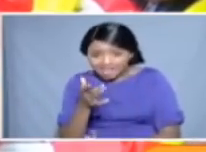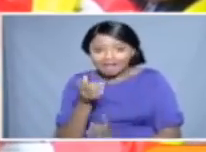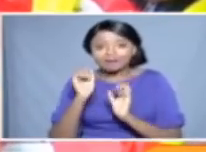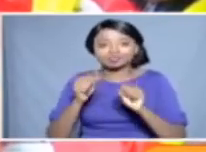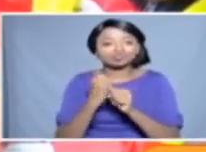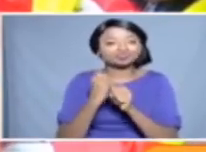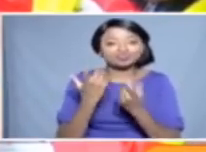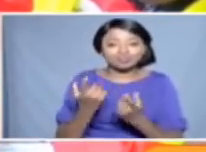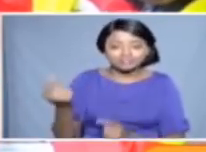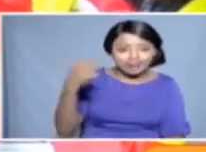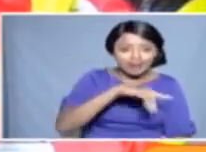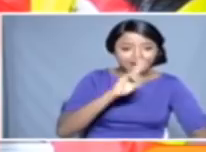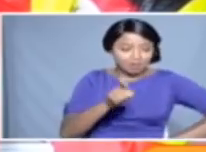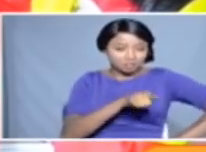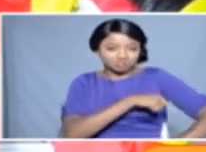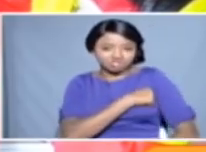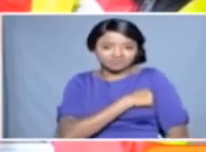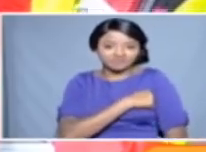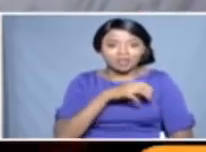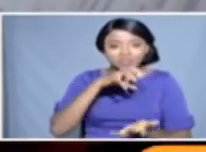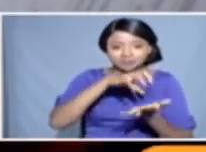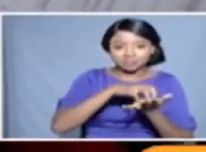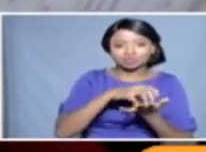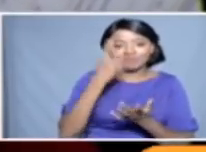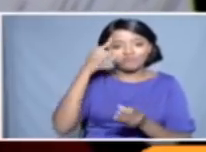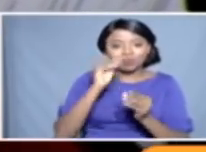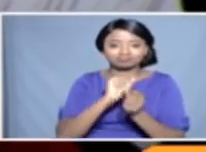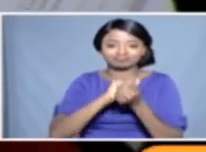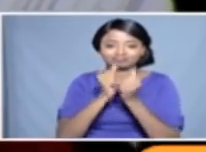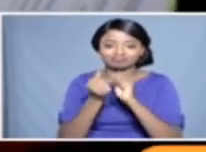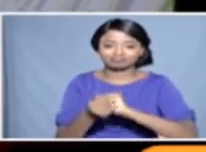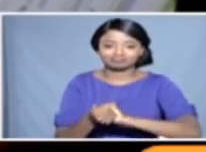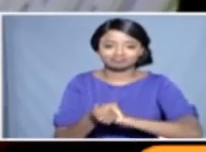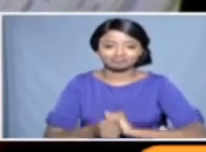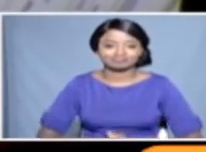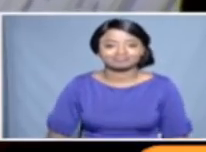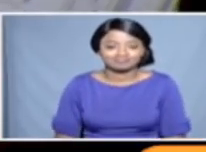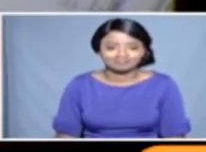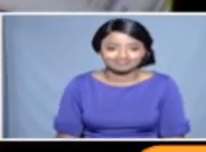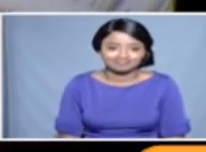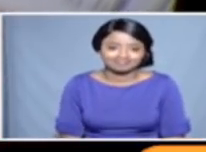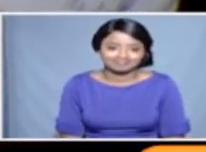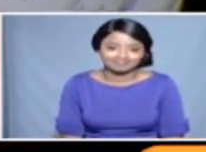katika vituo vya chifu kwa marekebisho. Ben Kirui, runinga ya Citizen, Nairobi.